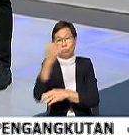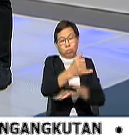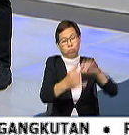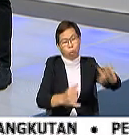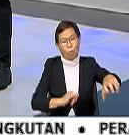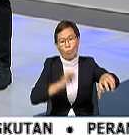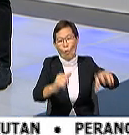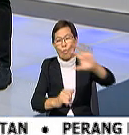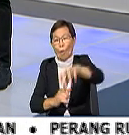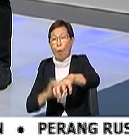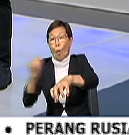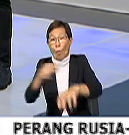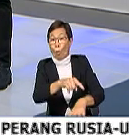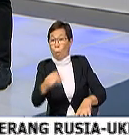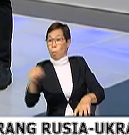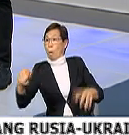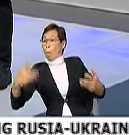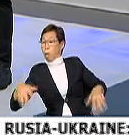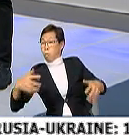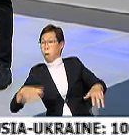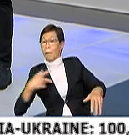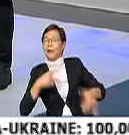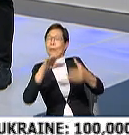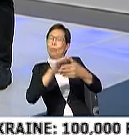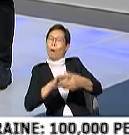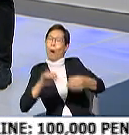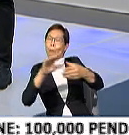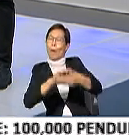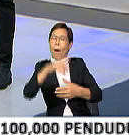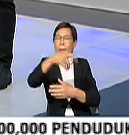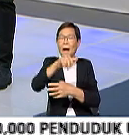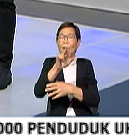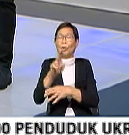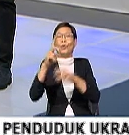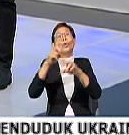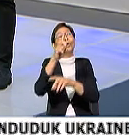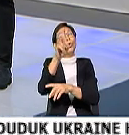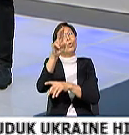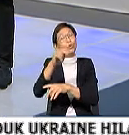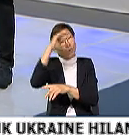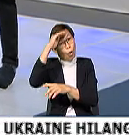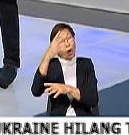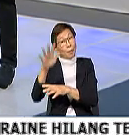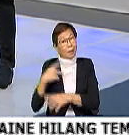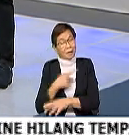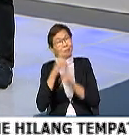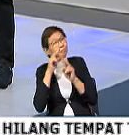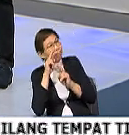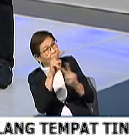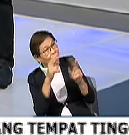kasih kerusi panas hari ini. Sama-sama kita saksikan ini satu bingkisan PRU Dewan Negeri Johor yang ke-15. Sama-sama kita saksikan.